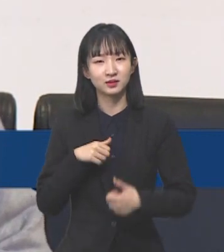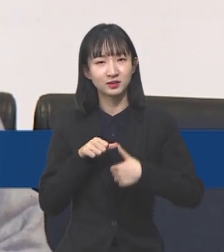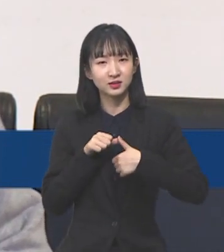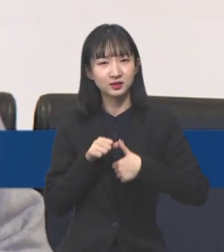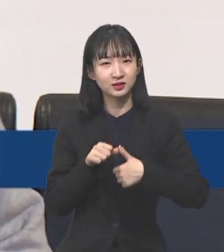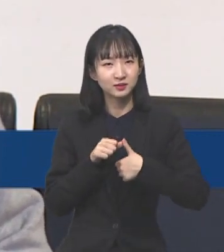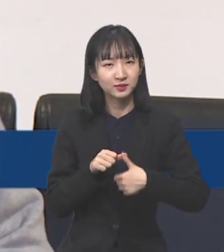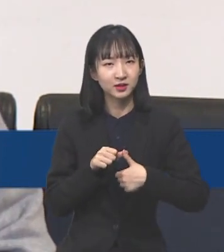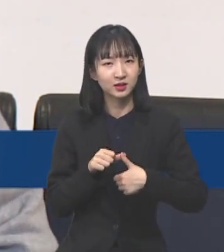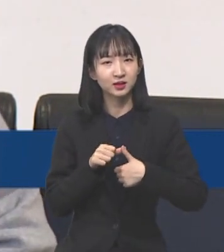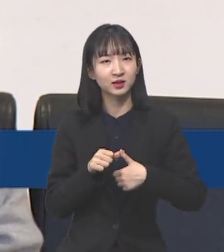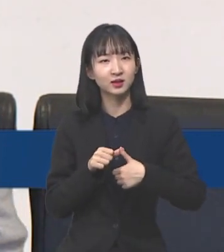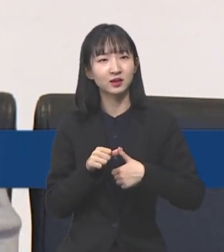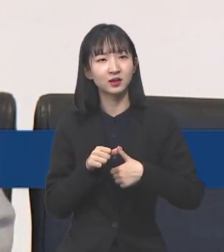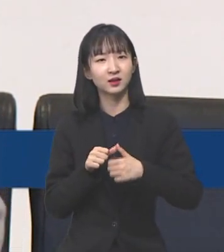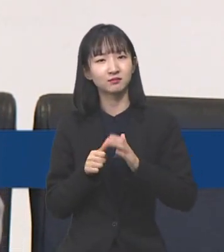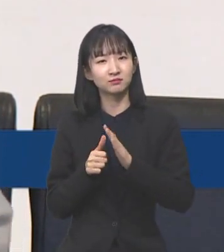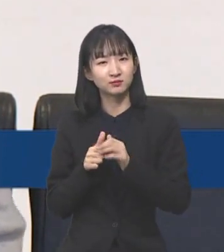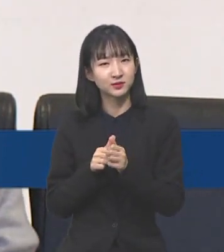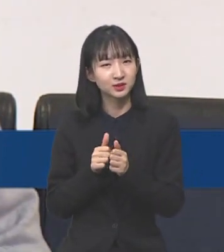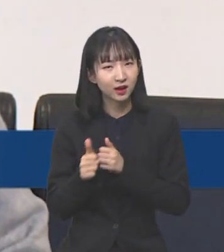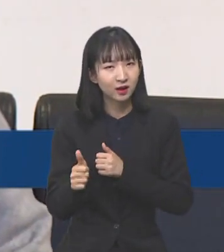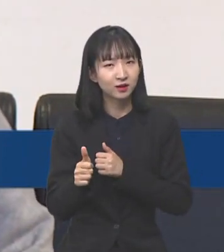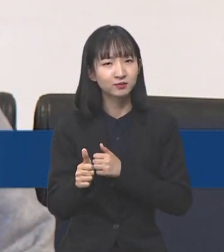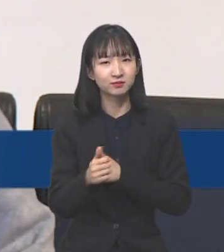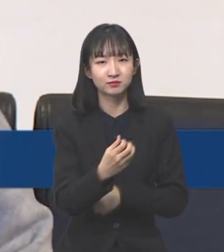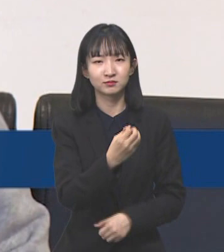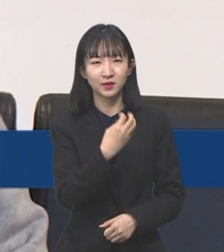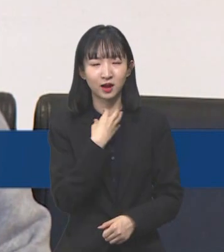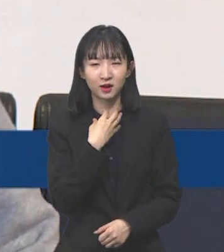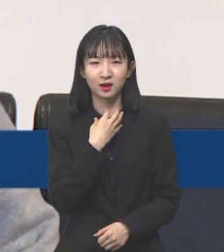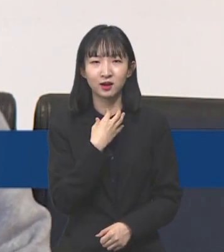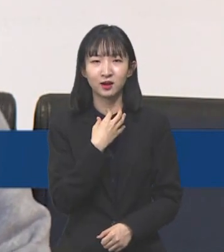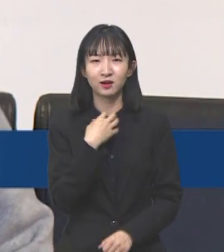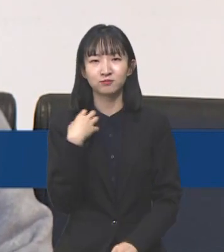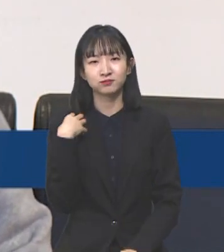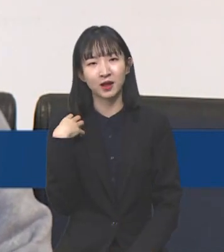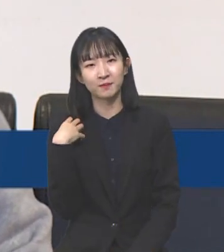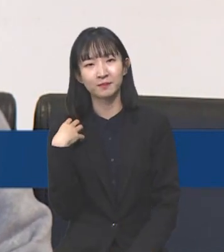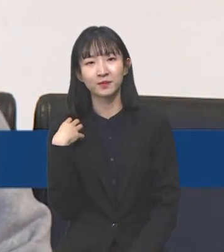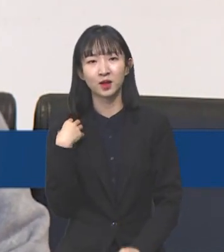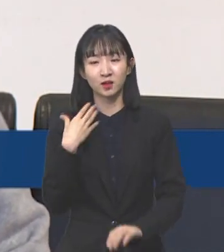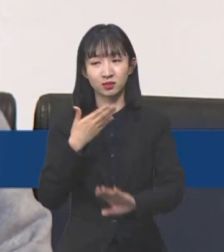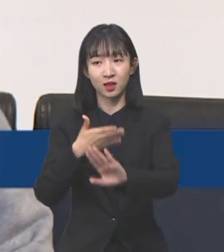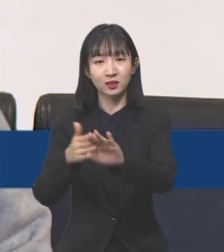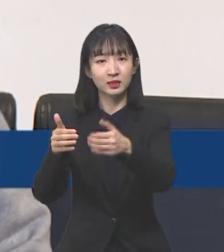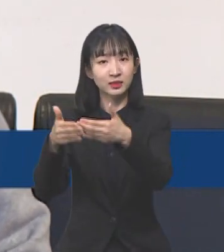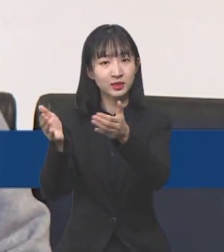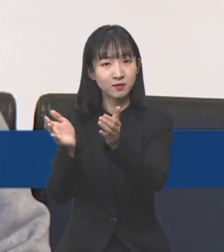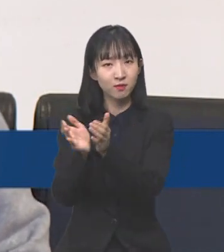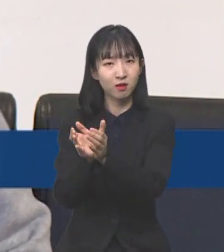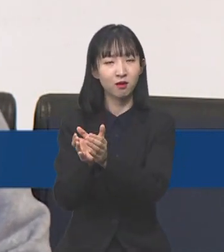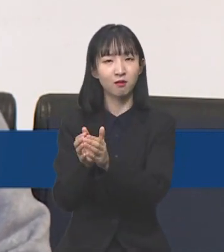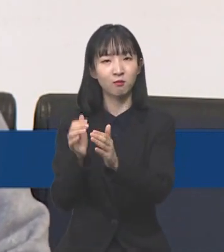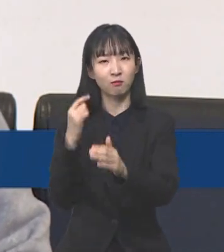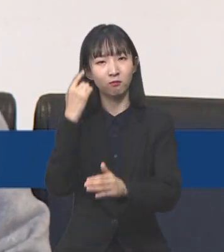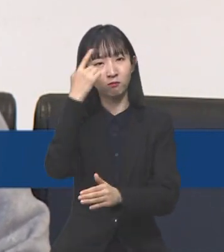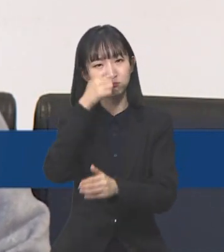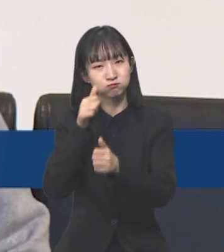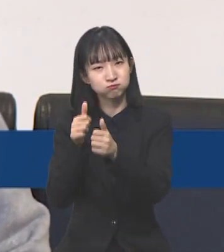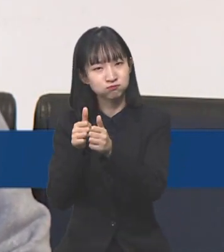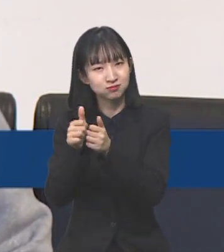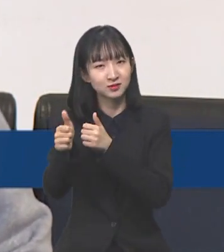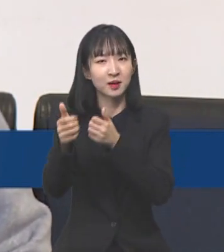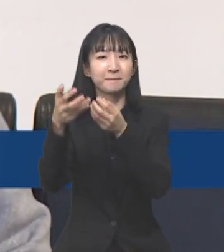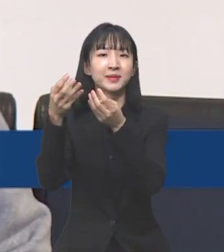말일까요 난 좀 부담스럽고 요 저보다도 다른 팀의 뭐 잘난 선수들이 야 예 많기